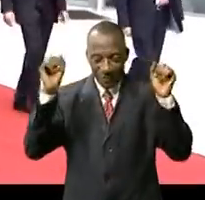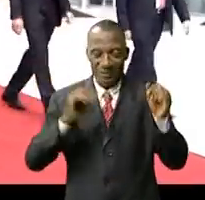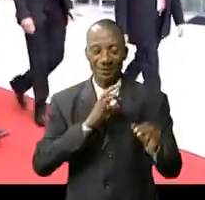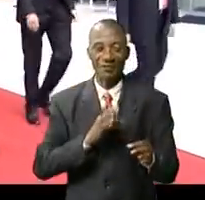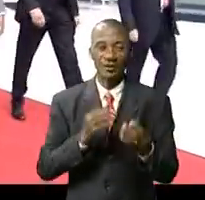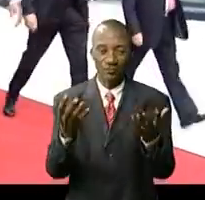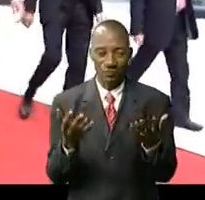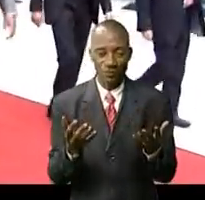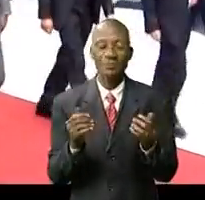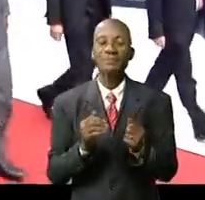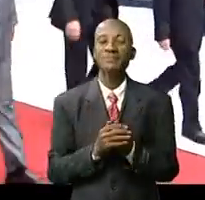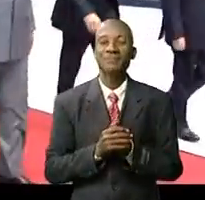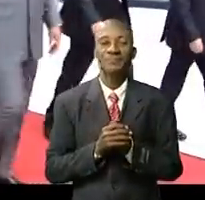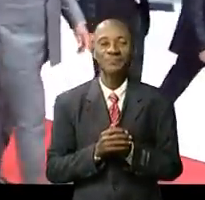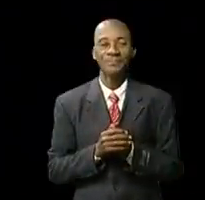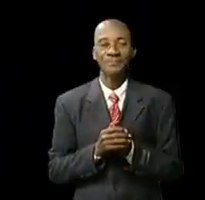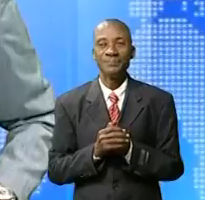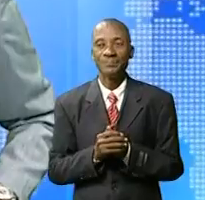Tshilombo.